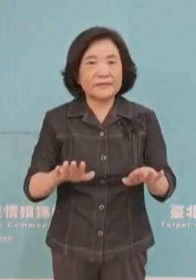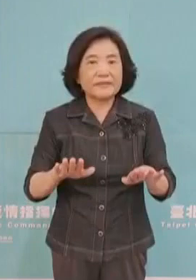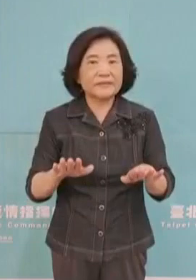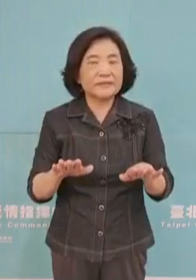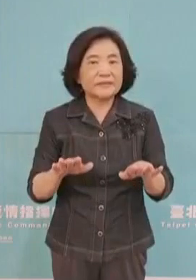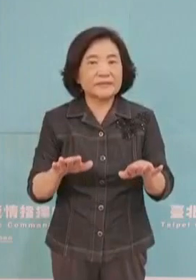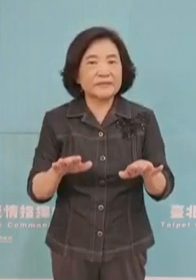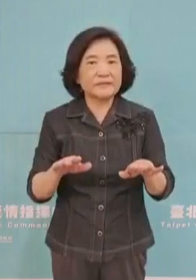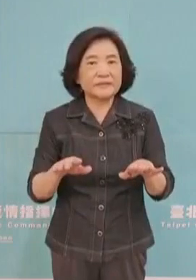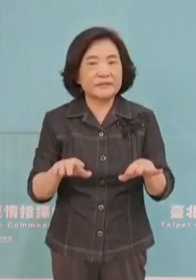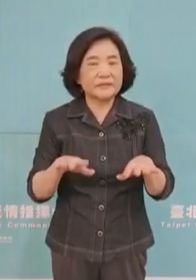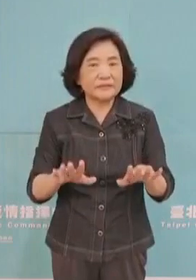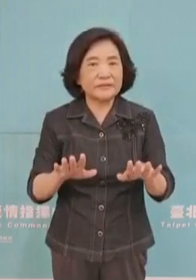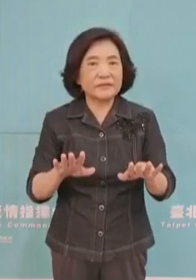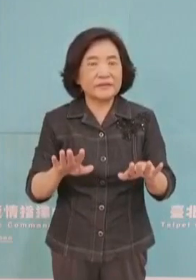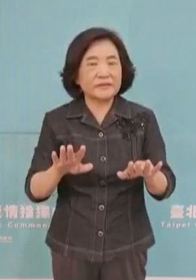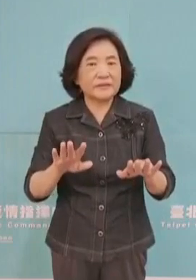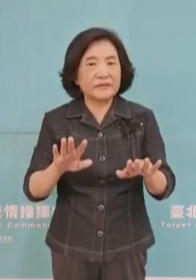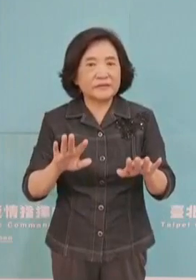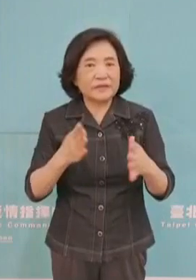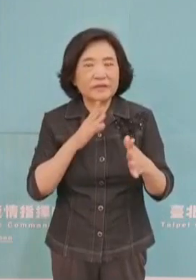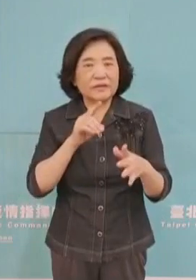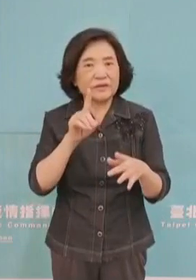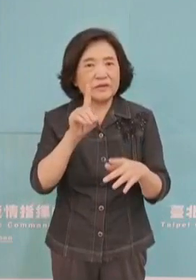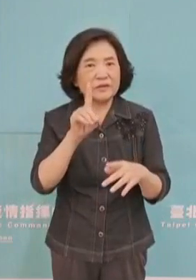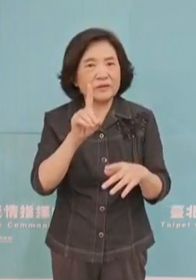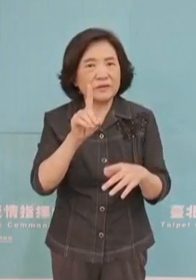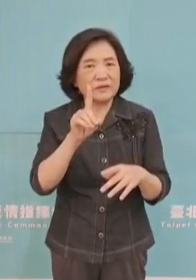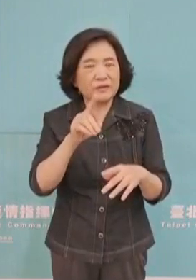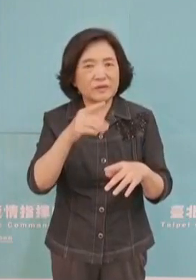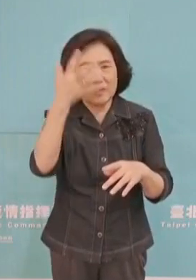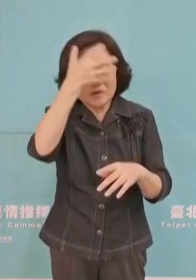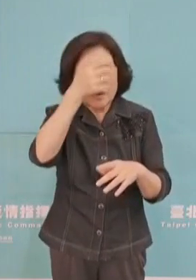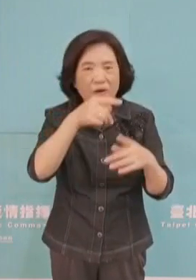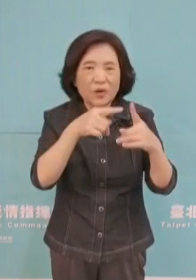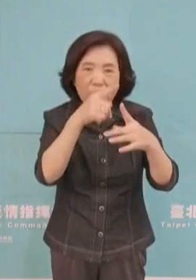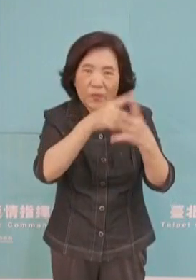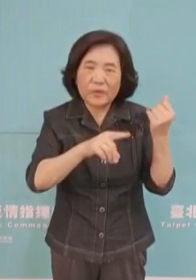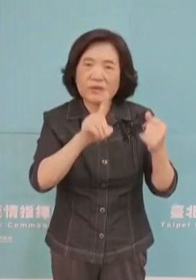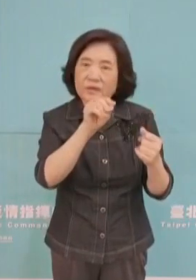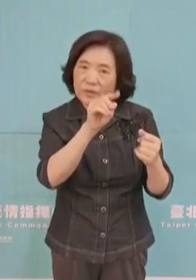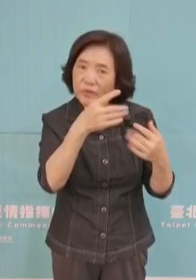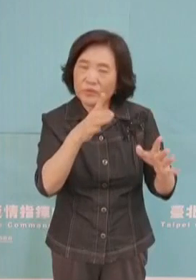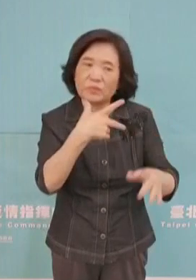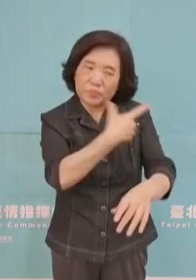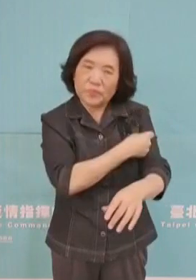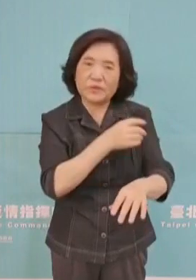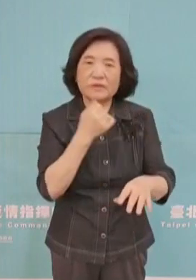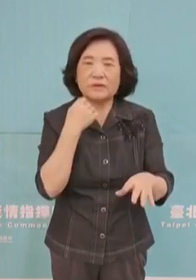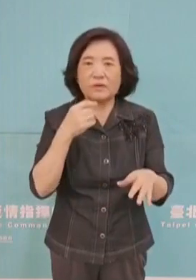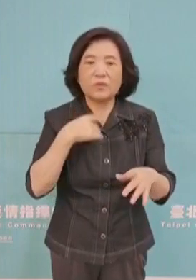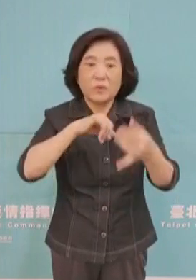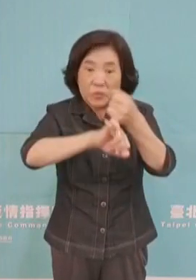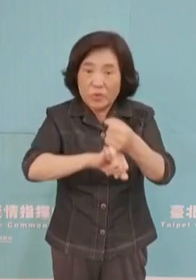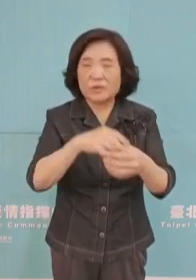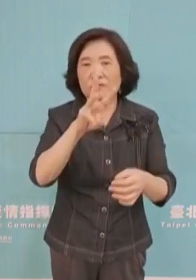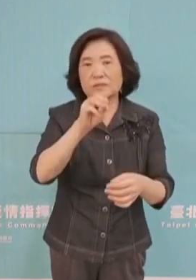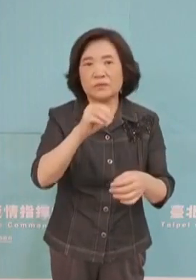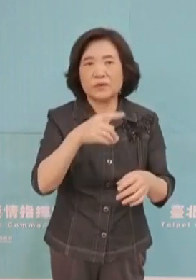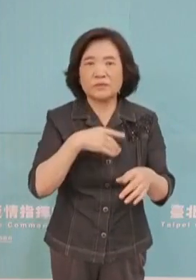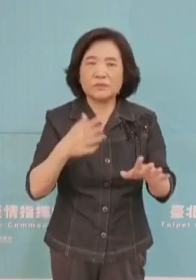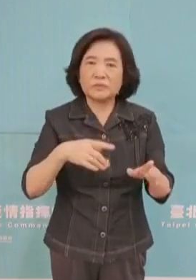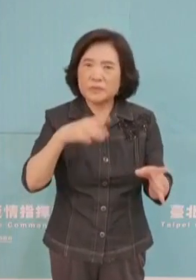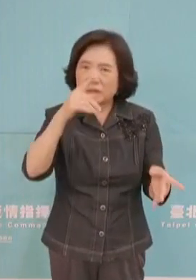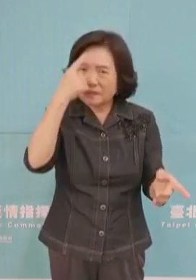上今天应该大概早上要打掉一万名的长者，因为我们预约30,000嘛，哈，然后一天半打完，所以每半天应该打